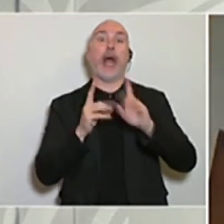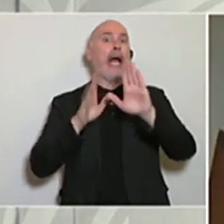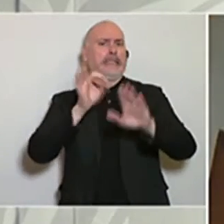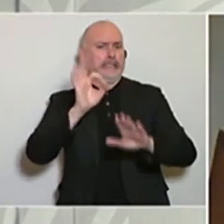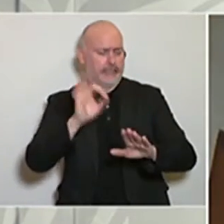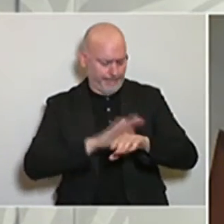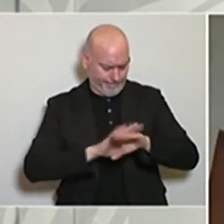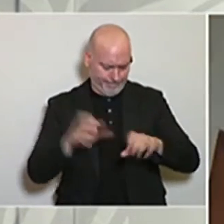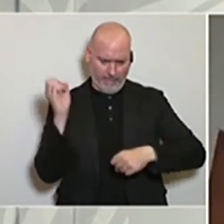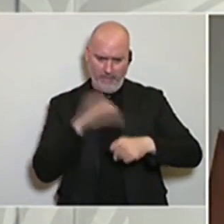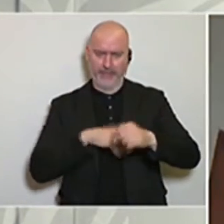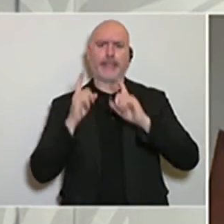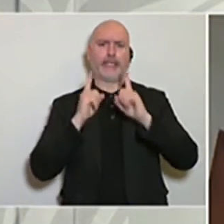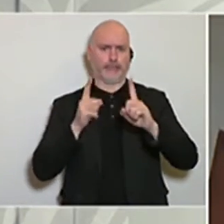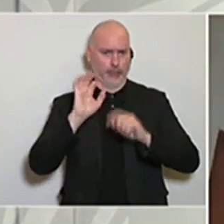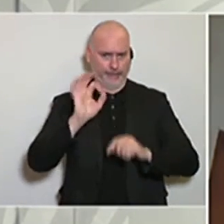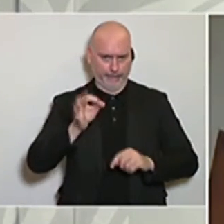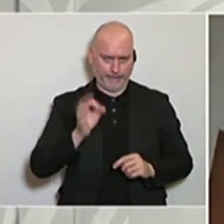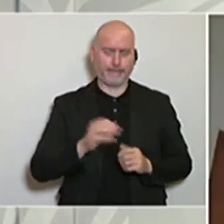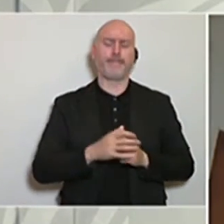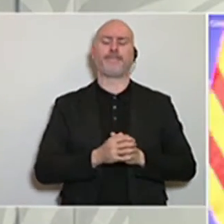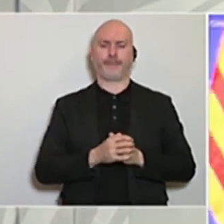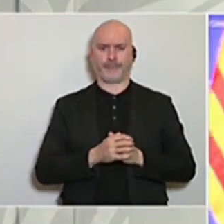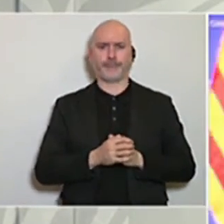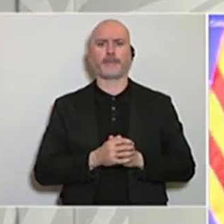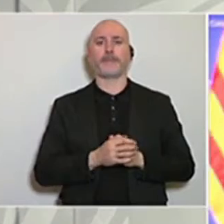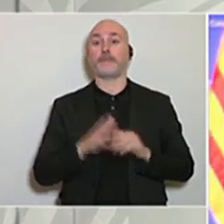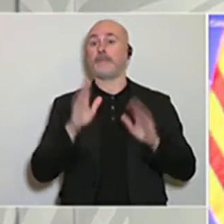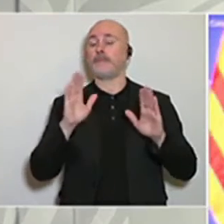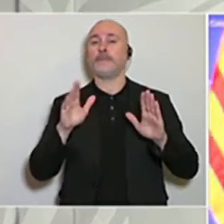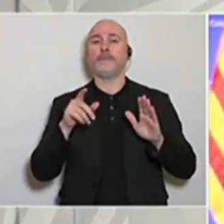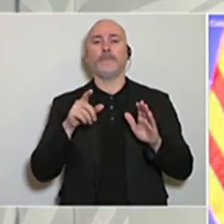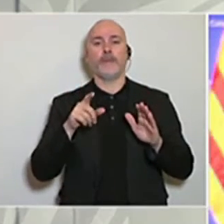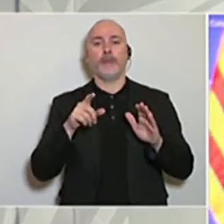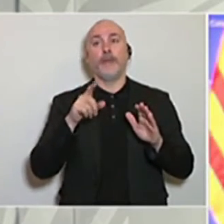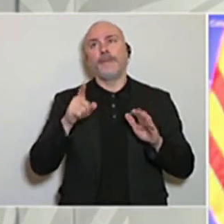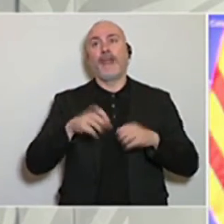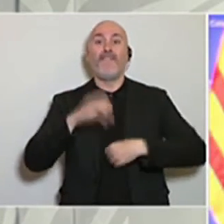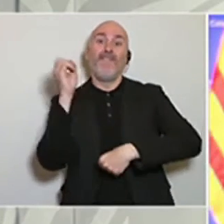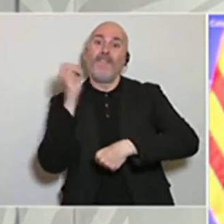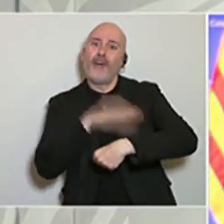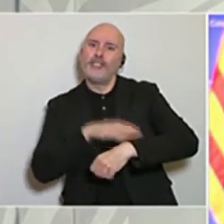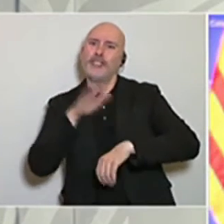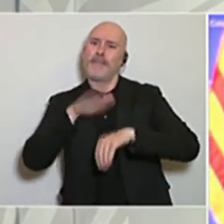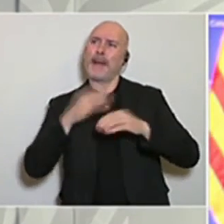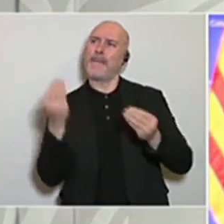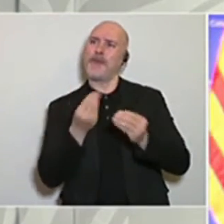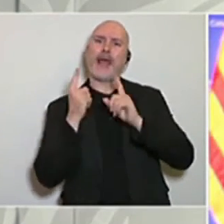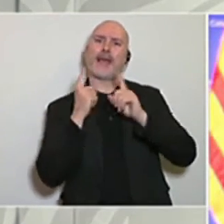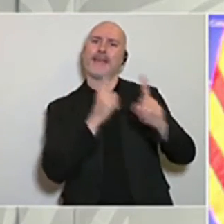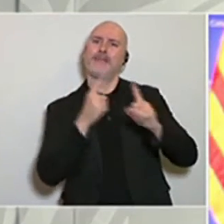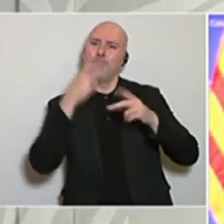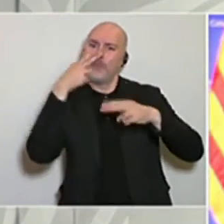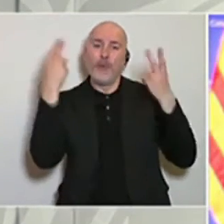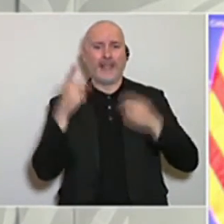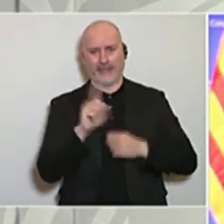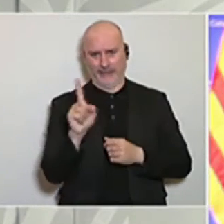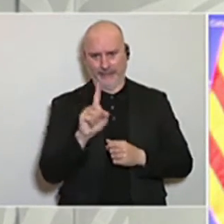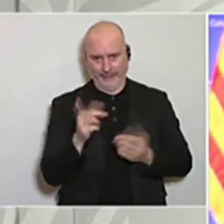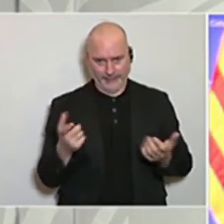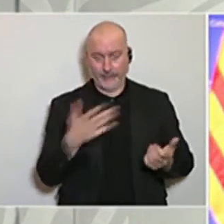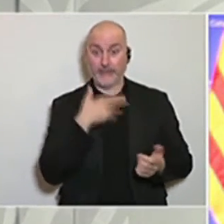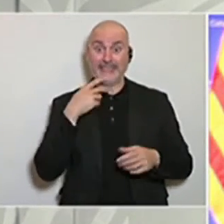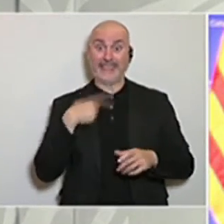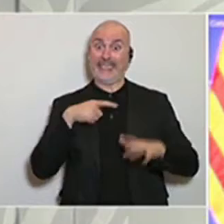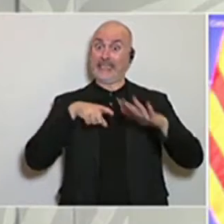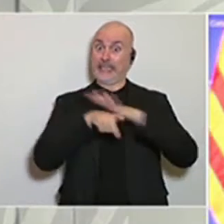Ah, sí, d'acord, pel transport, sí. No, miri, no és un fons per millorar el transport públic, sinó, és a dir, la